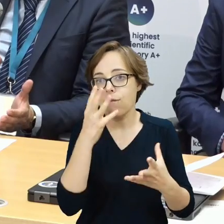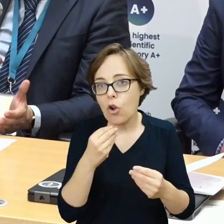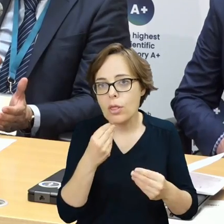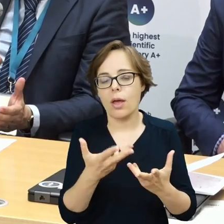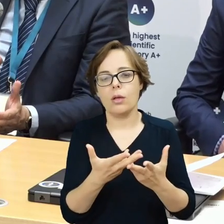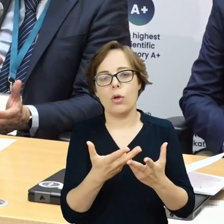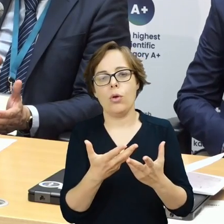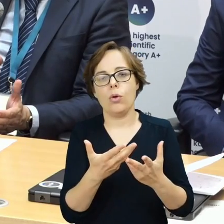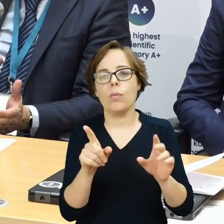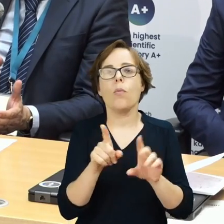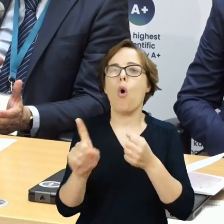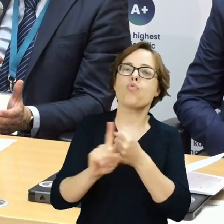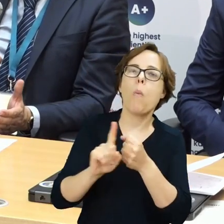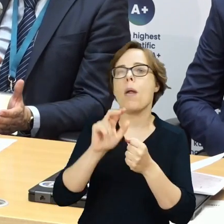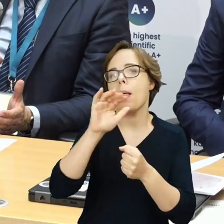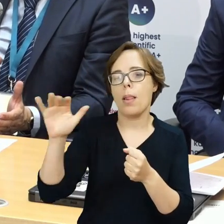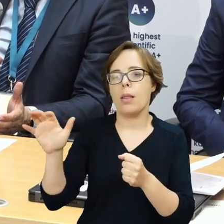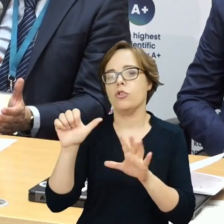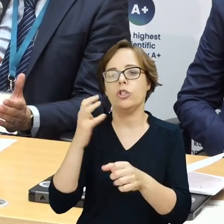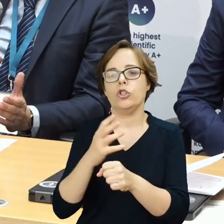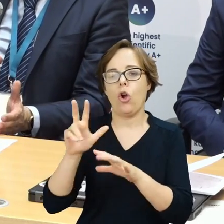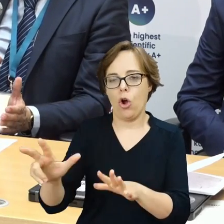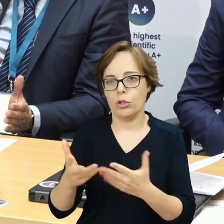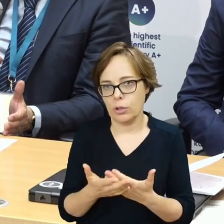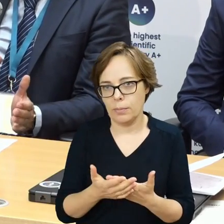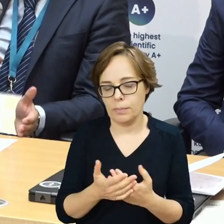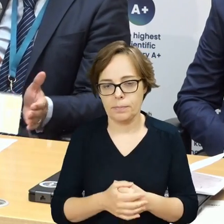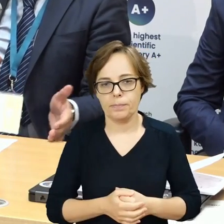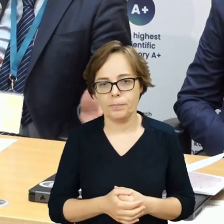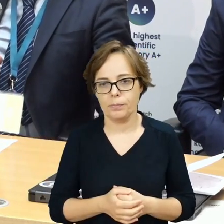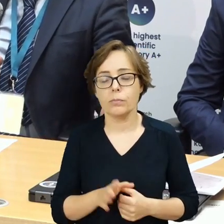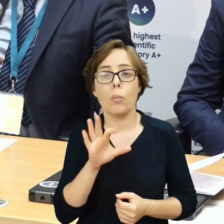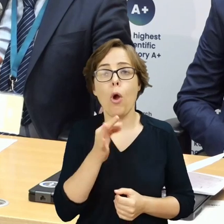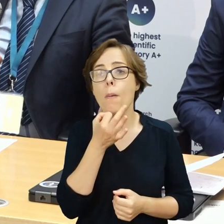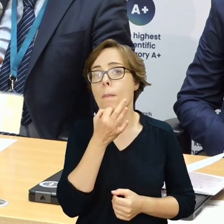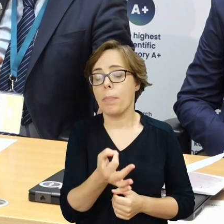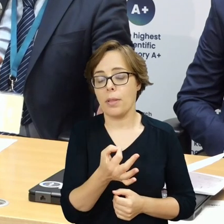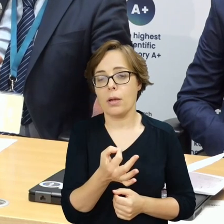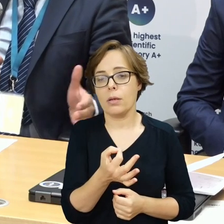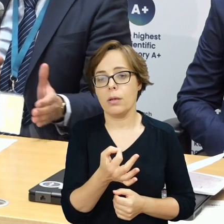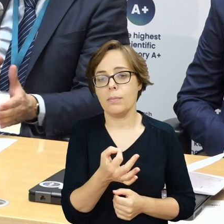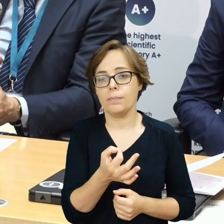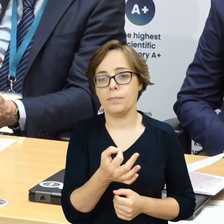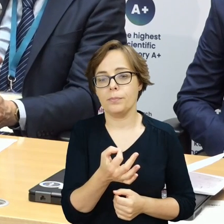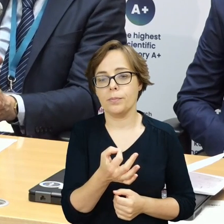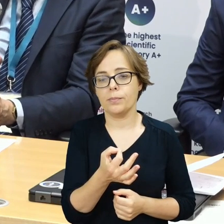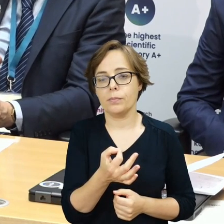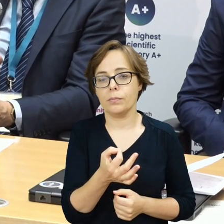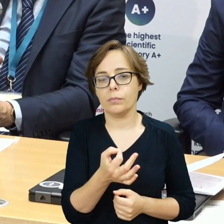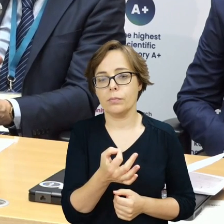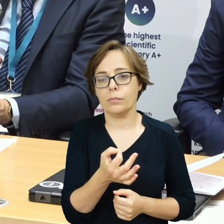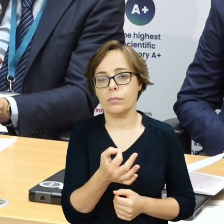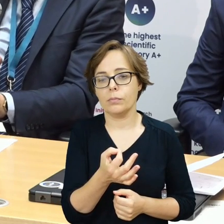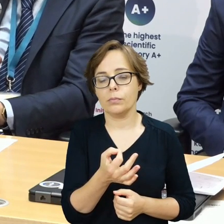numerem repertorium 648, bo pytanie, jakie pole działania wyznacza panu swoim zachowaniem